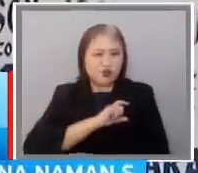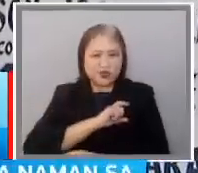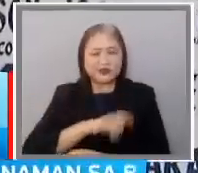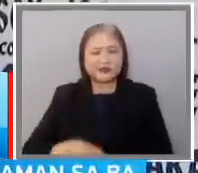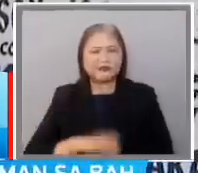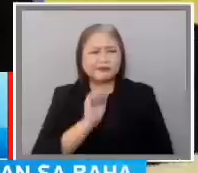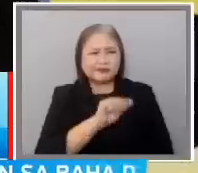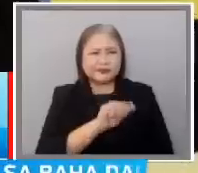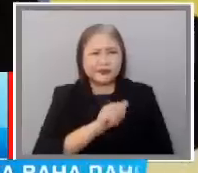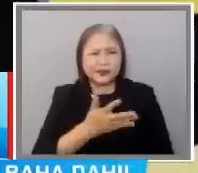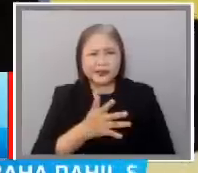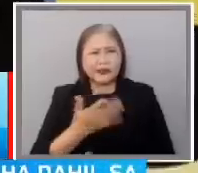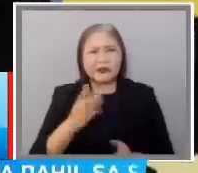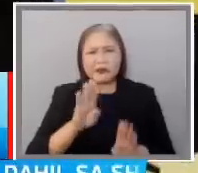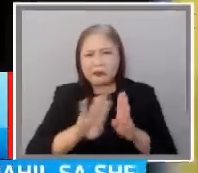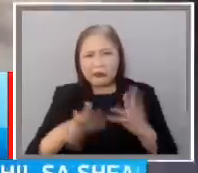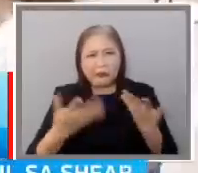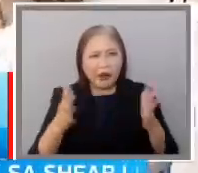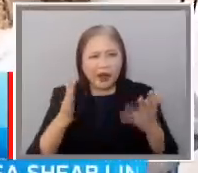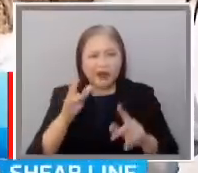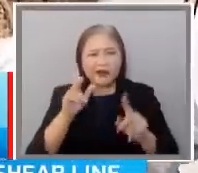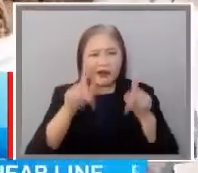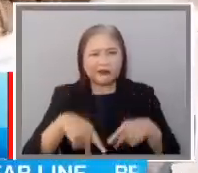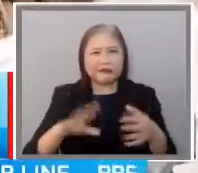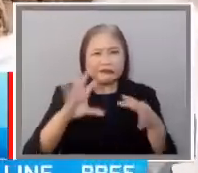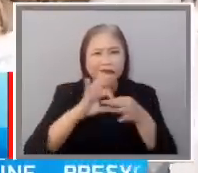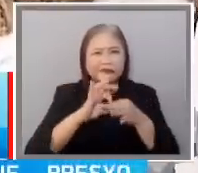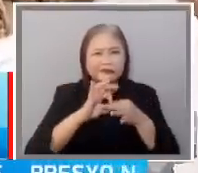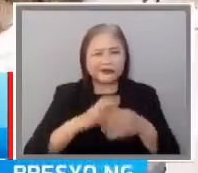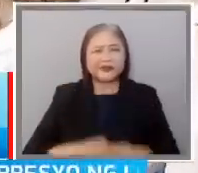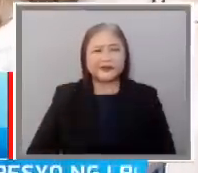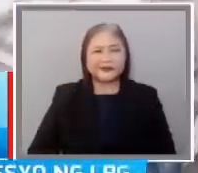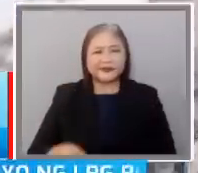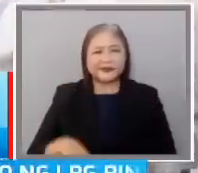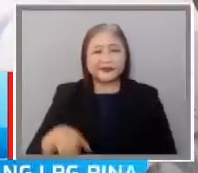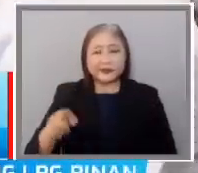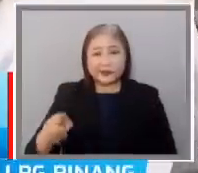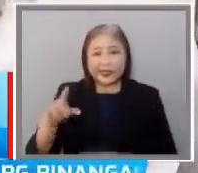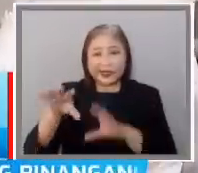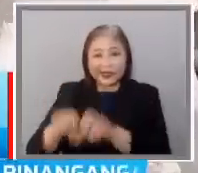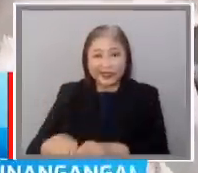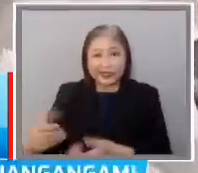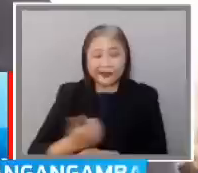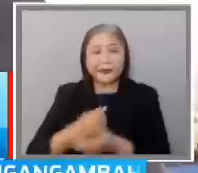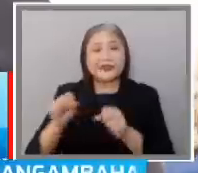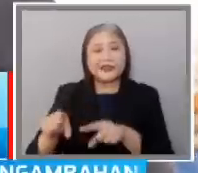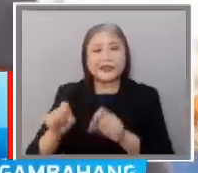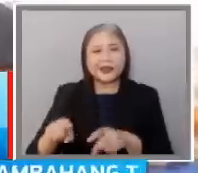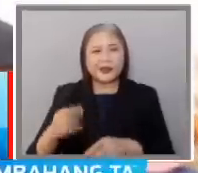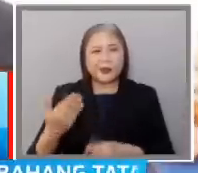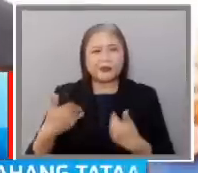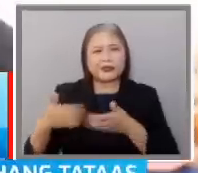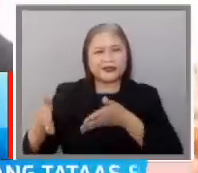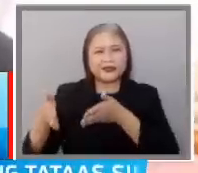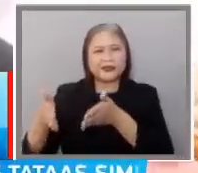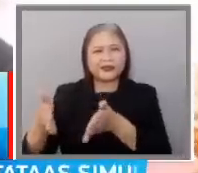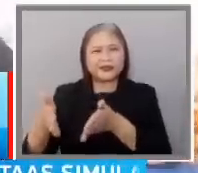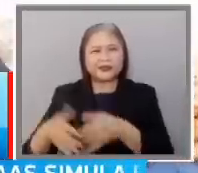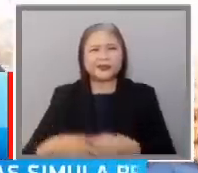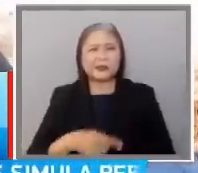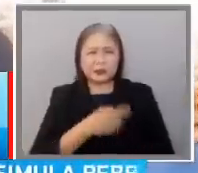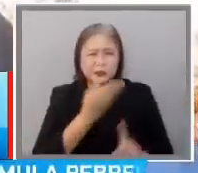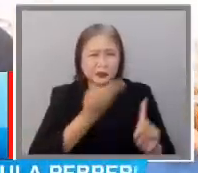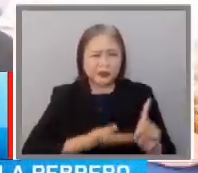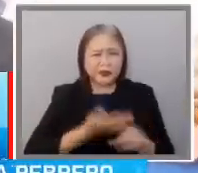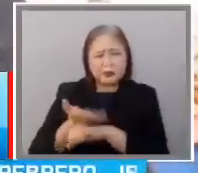presinto pero walang tao at nakakandado. Kinumpiska naman ng MMDA ang mga panindang ito na nasa kalsada. Naiiyak na nagmakaawa ang tendera